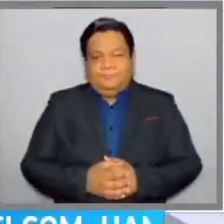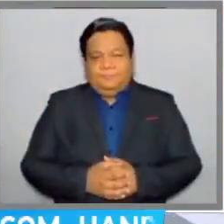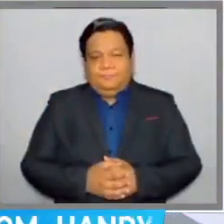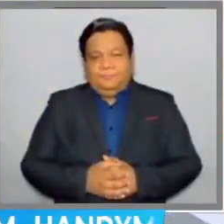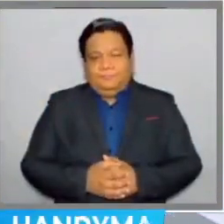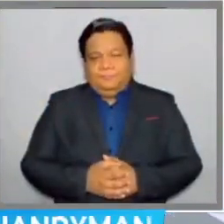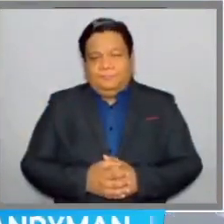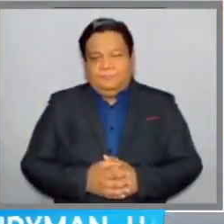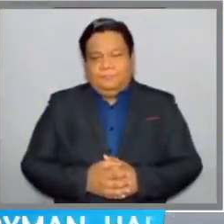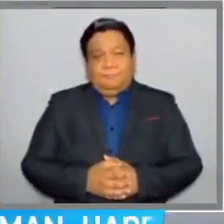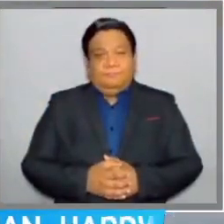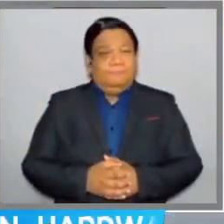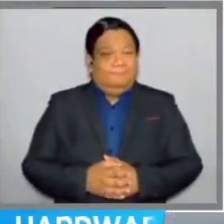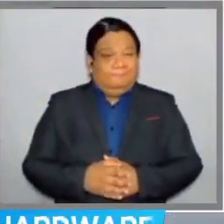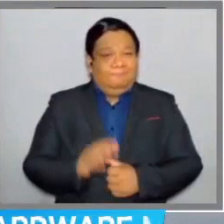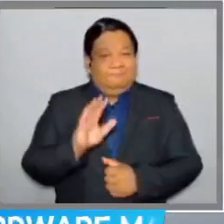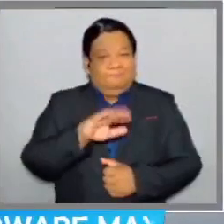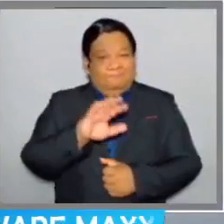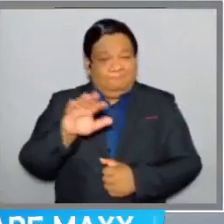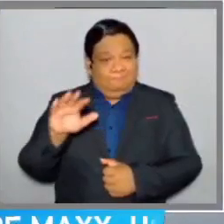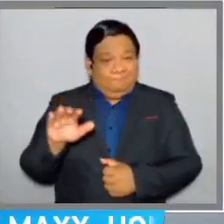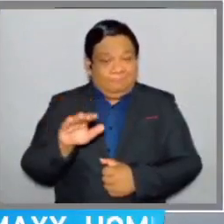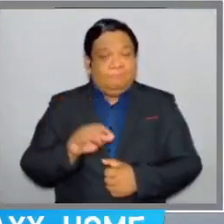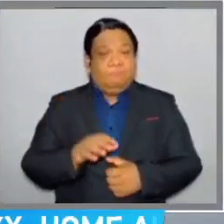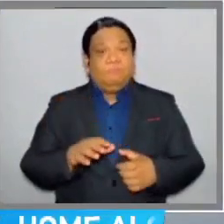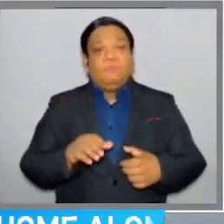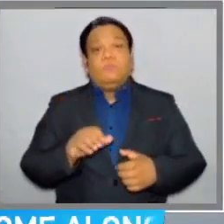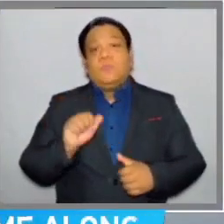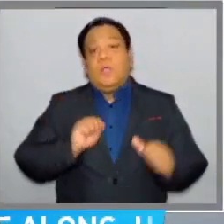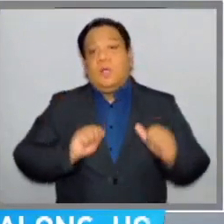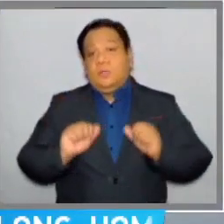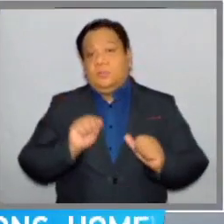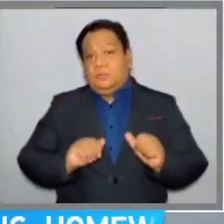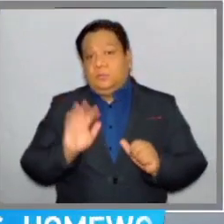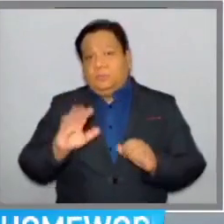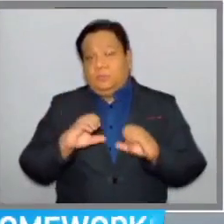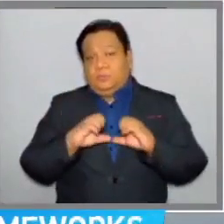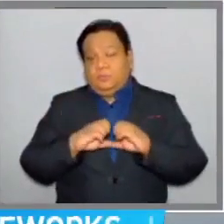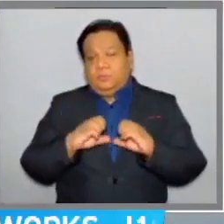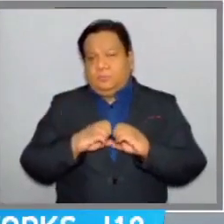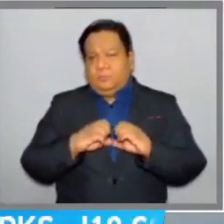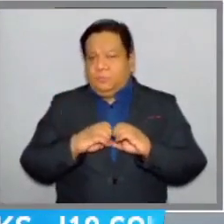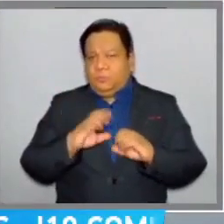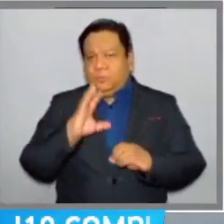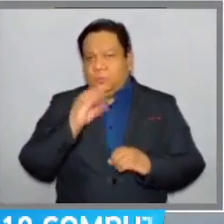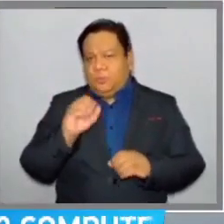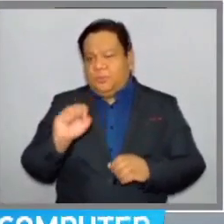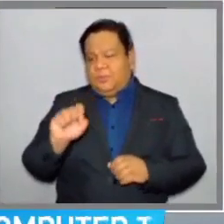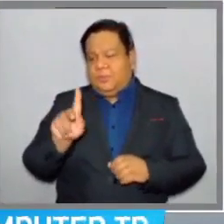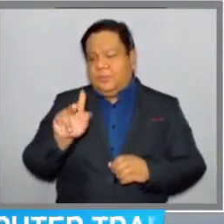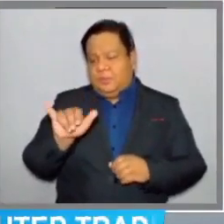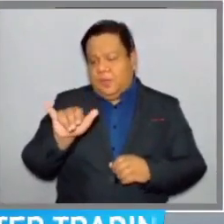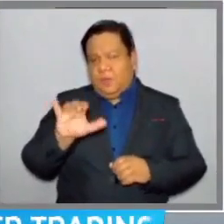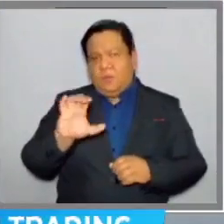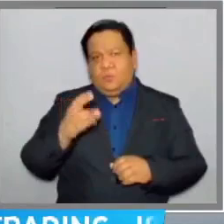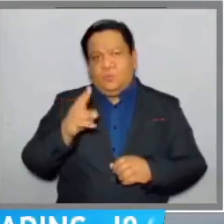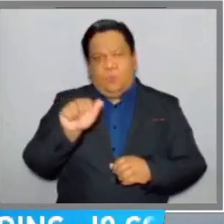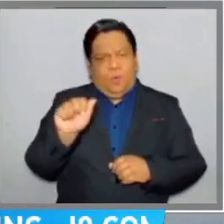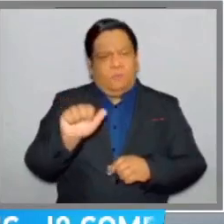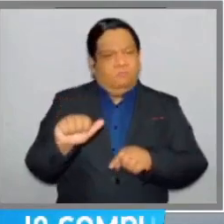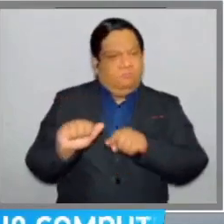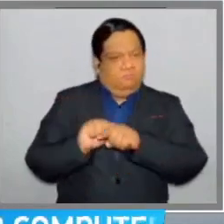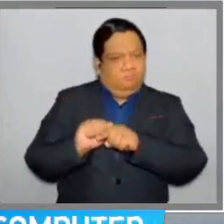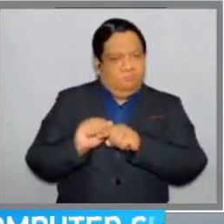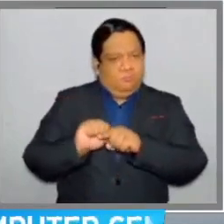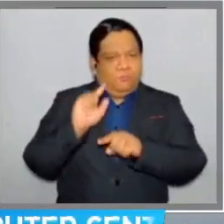Nagsisimula ng mag-training ang sparkle artist at figure skater na si Sky Chua para sa mga bagong kompetisyon na sasalihan niya.